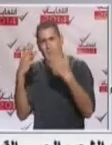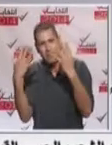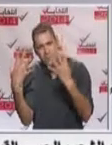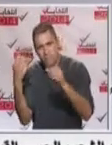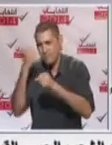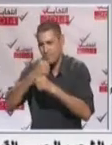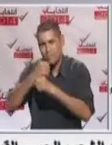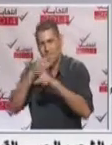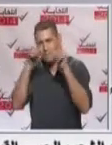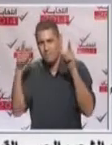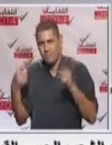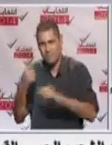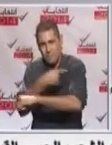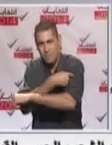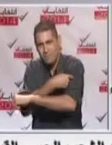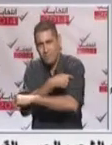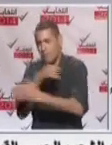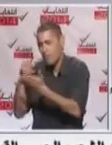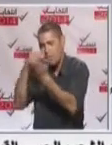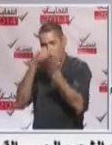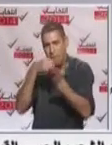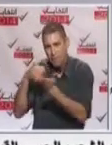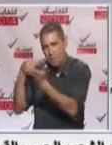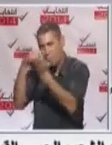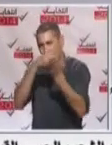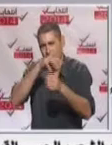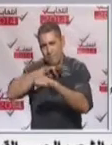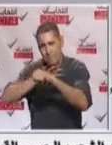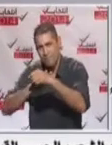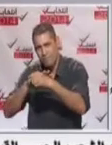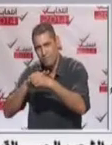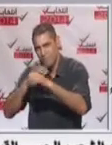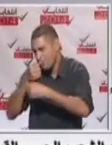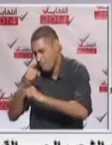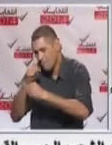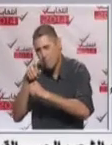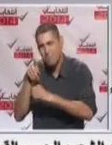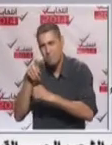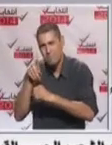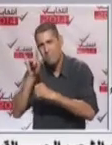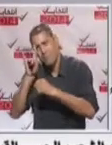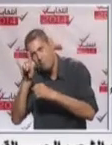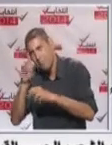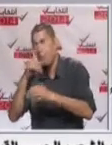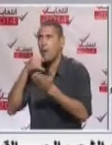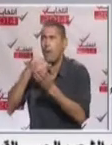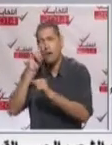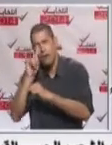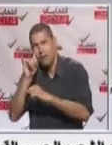في كل من معتمدية سيد عمر، معتمدية العلاء، معتمدية حافوز، معتمدية حاجب العيون، معتمدية